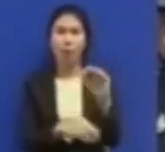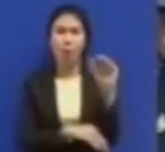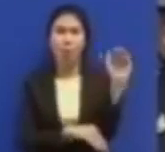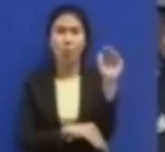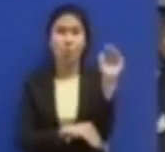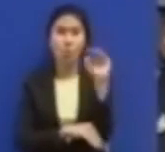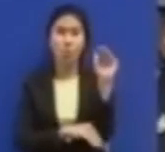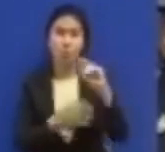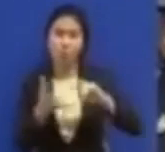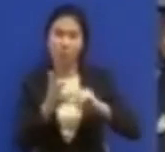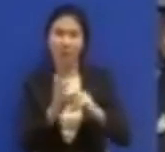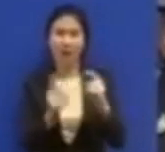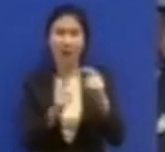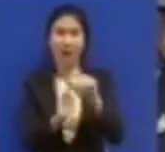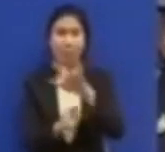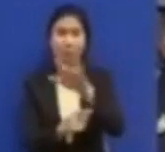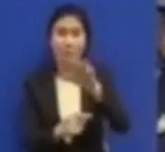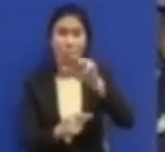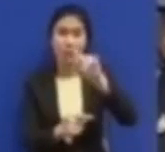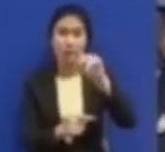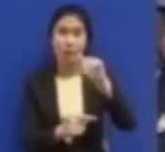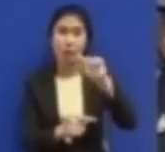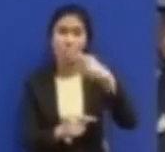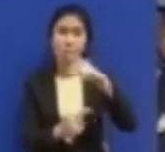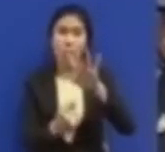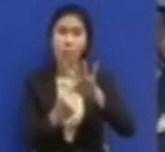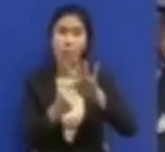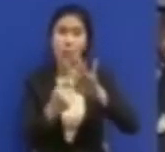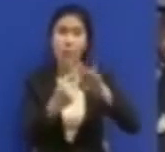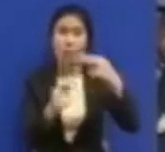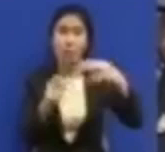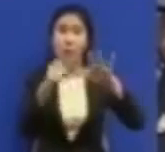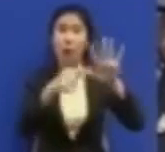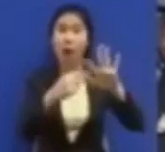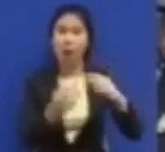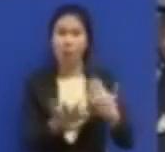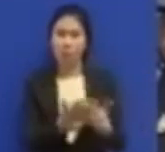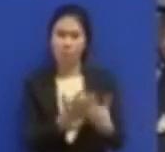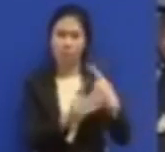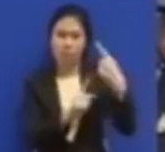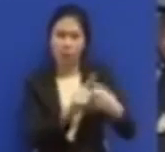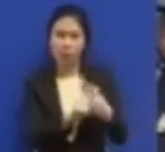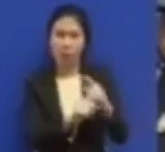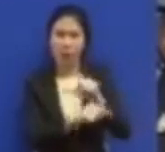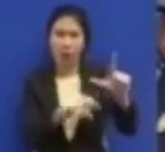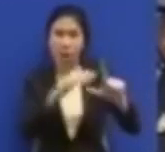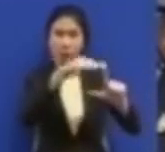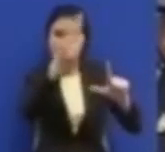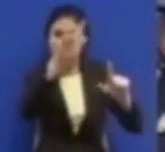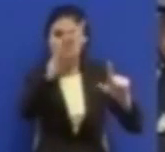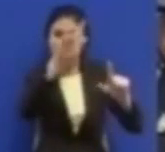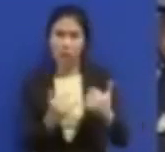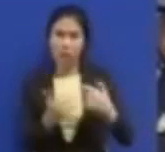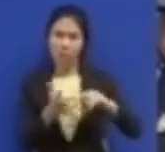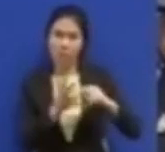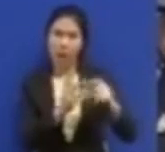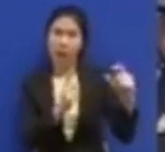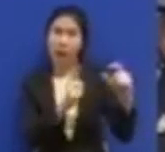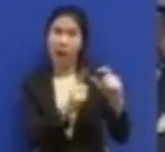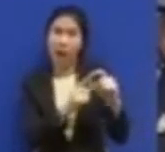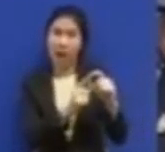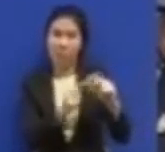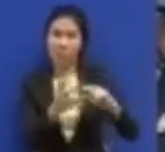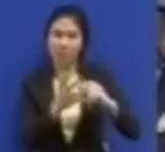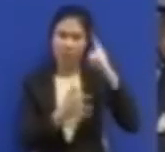ได้ยินข่าวว่าเดือนตั้งหลายล้านนะครับแต่ถ้าประธานสภานี้มีงูเห่าเนี่ยเราก็คงจะไม่ปลอดภัย